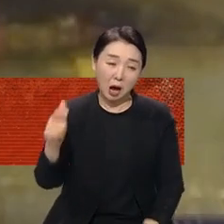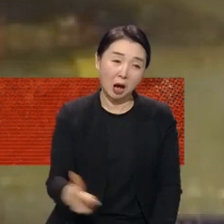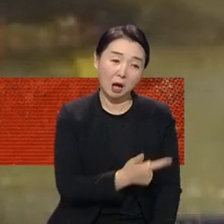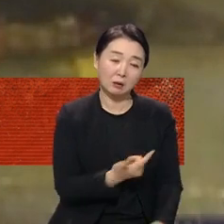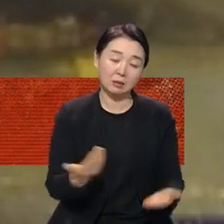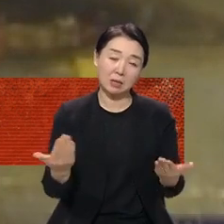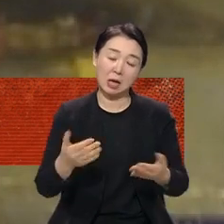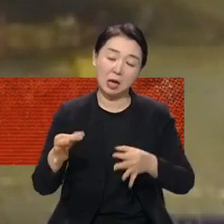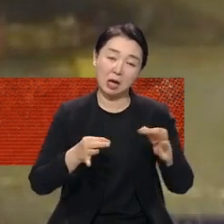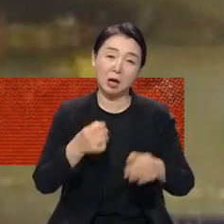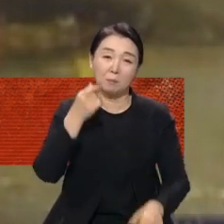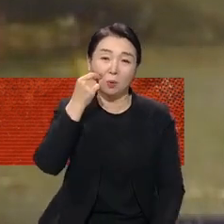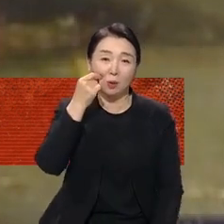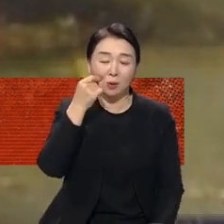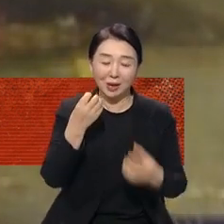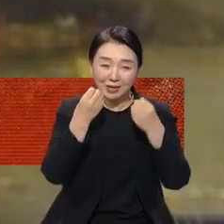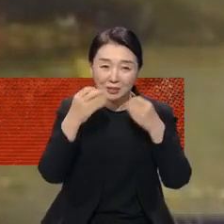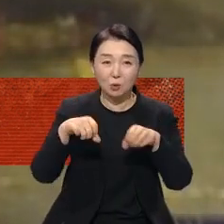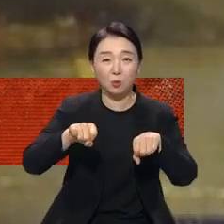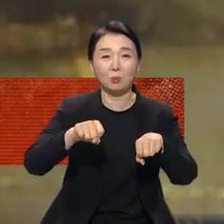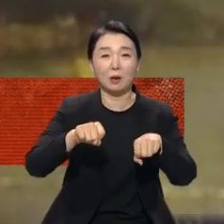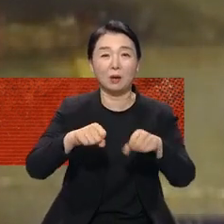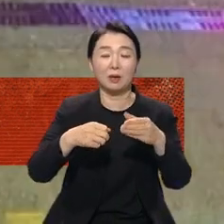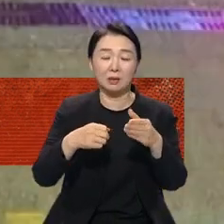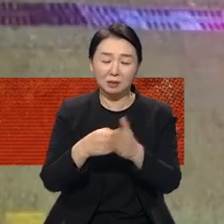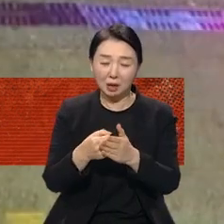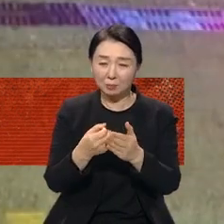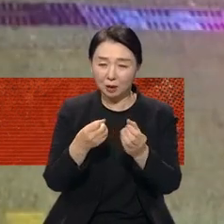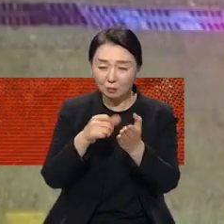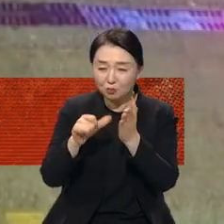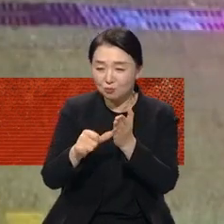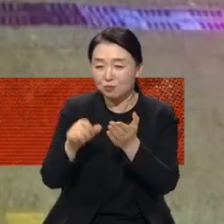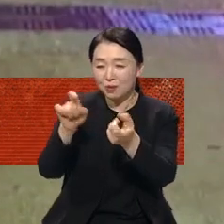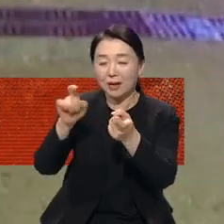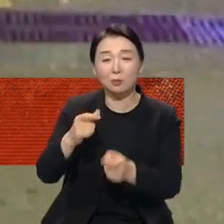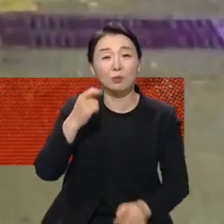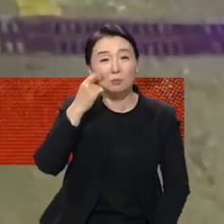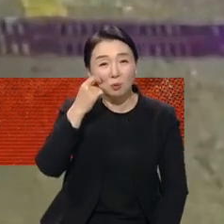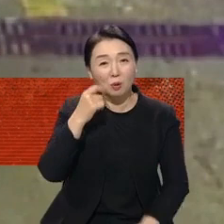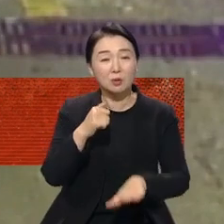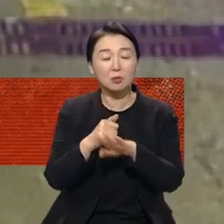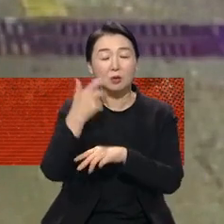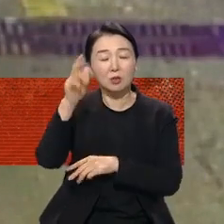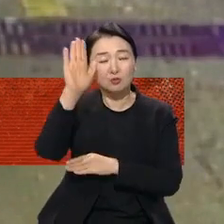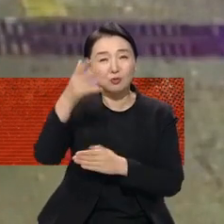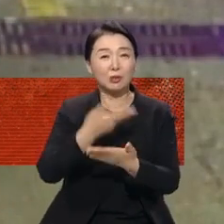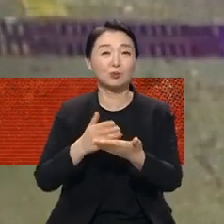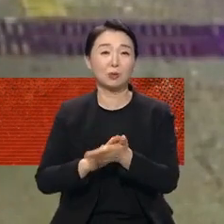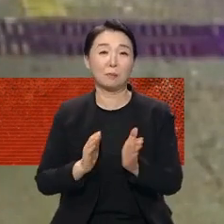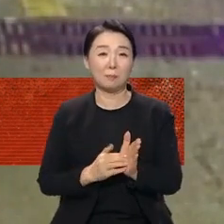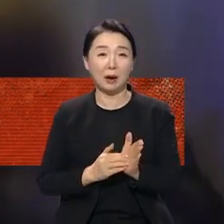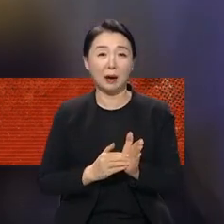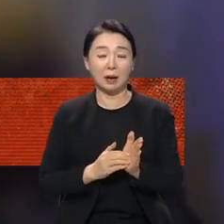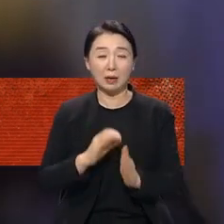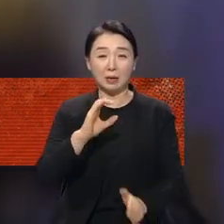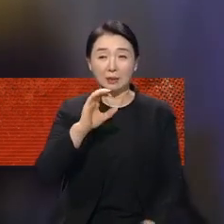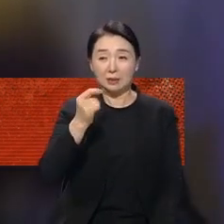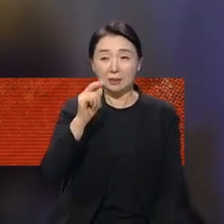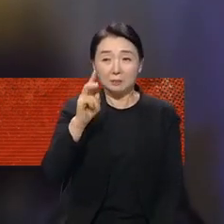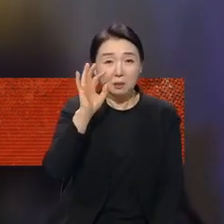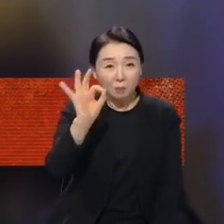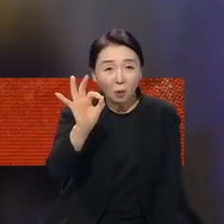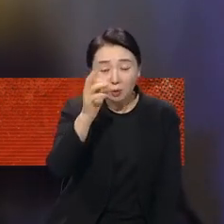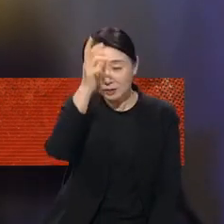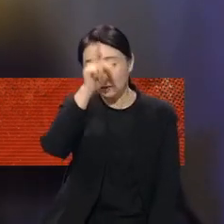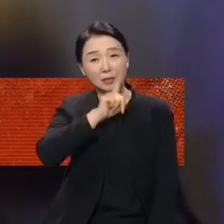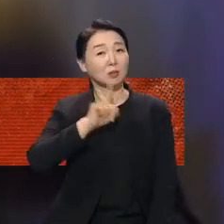했고요 저게 신형 오토바이였다 부품 공수가 잘 안 돼서 일주일 뒤에야 수리를 할 수 있었다고 합니다 저 CCTV 보고 경찰 신고를